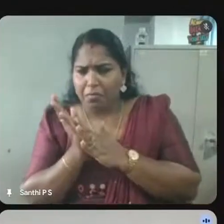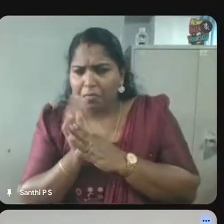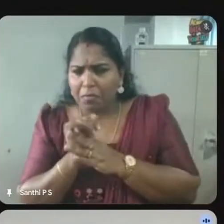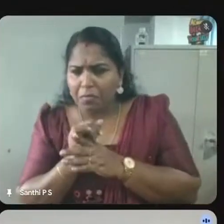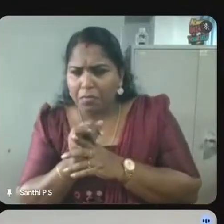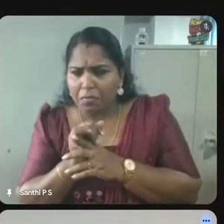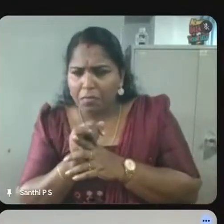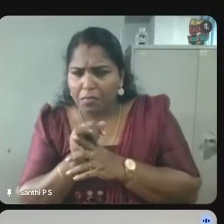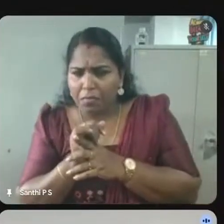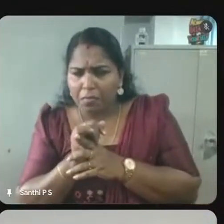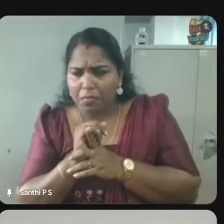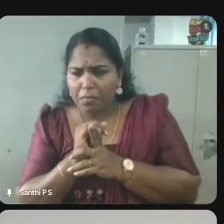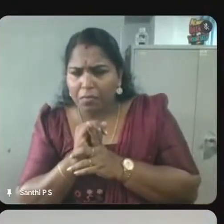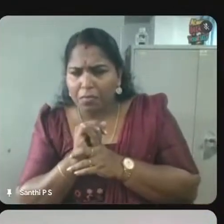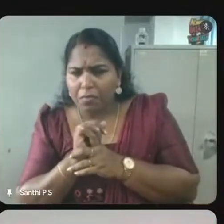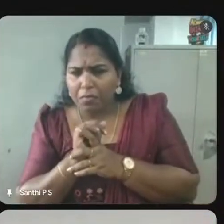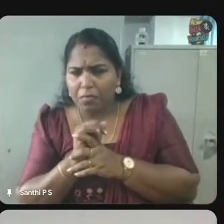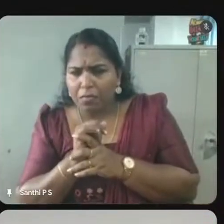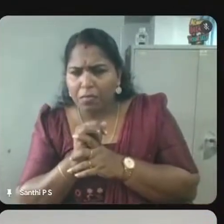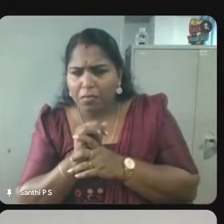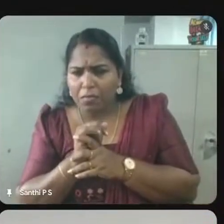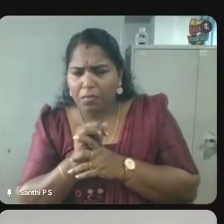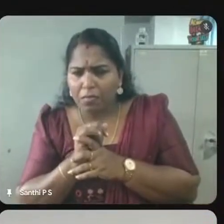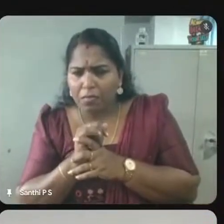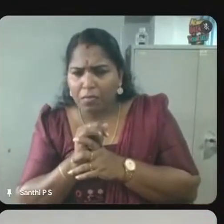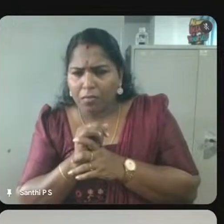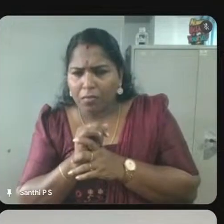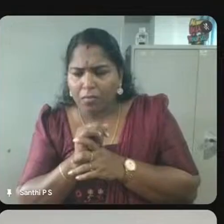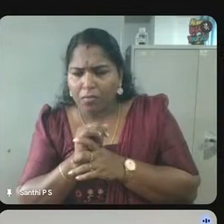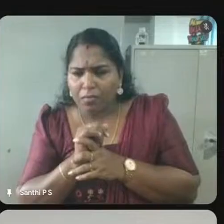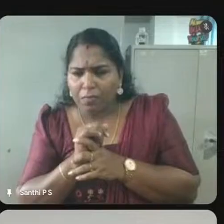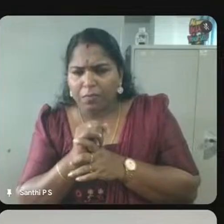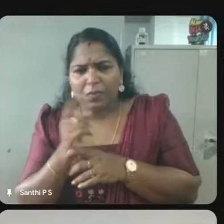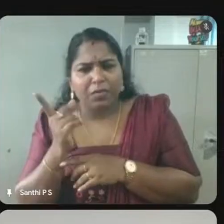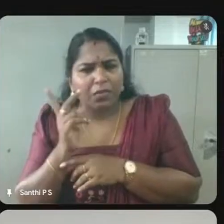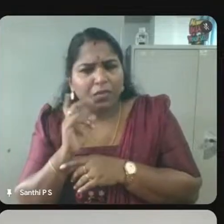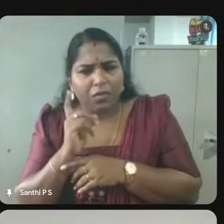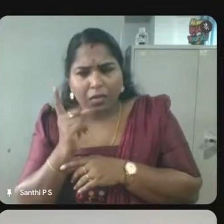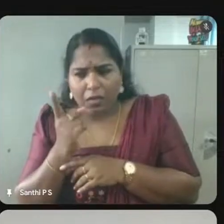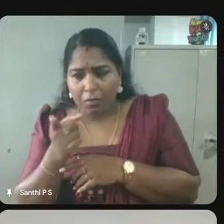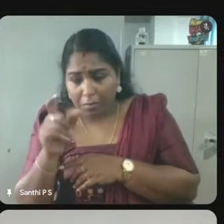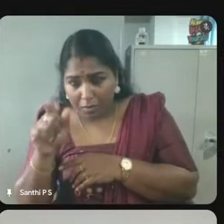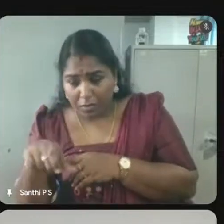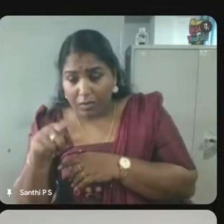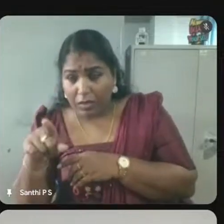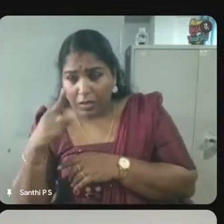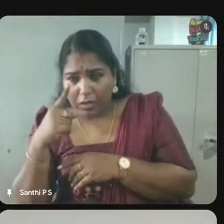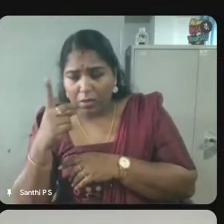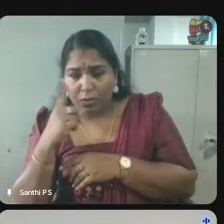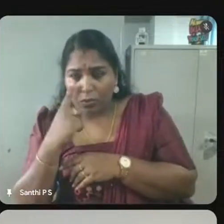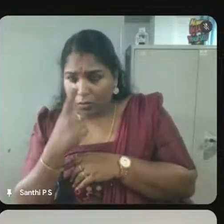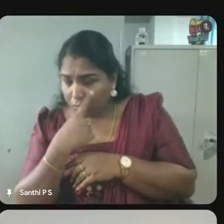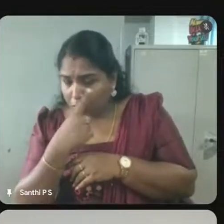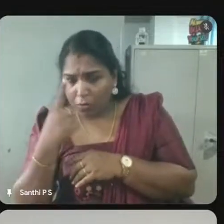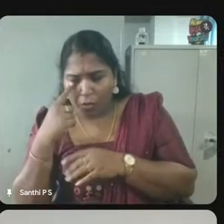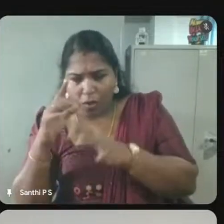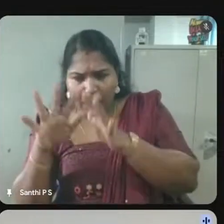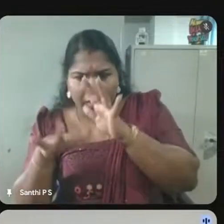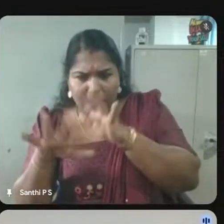കൊടുത്തിട്ടുണ്ട് 79 ഇപ്പോ. എനിക്ക് 2 കണ്ണും കാറ്ററാക്ട് കഴിഞ്ഞാണ്.